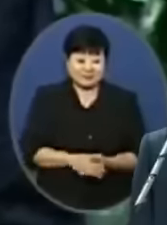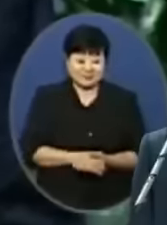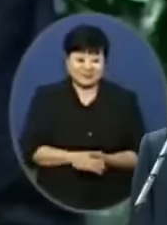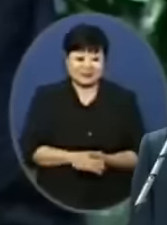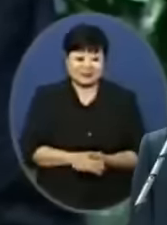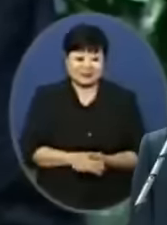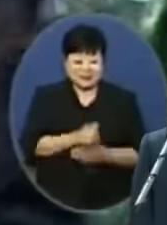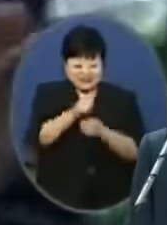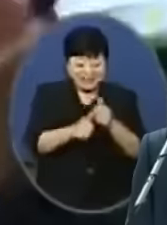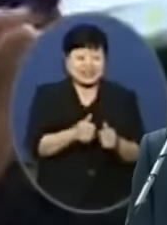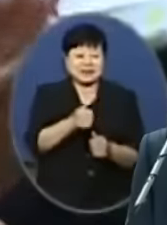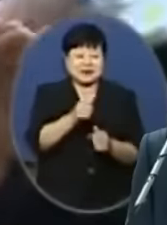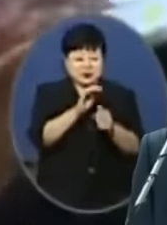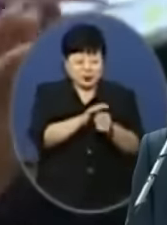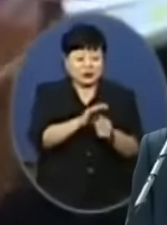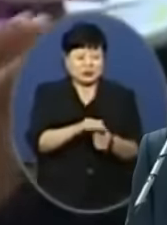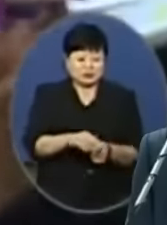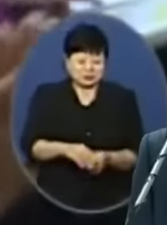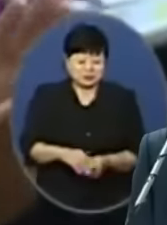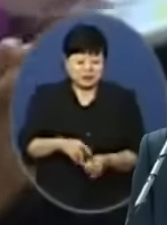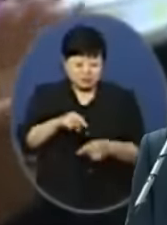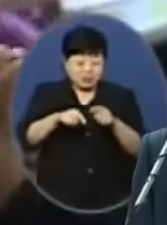그래서 하나님이 예수를 믿게 해주시고